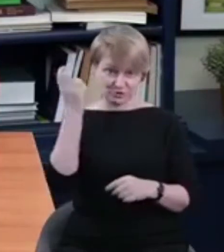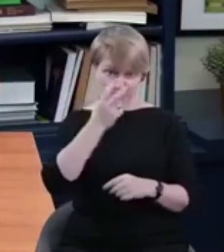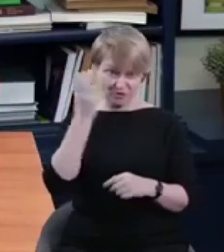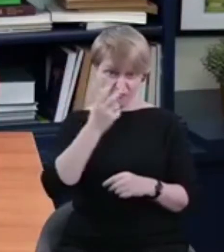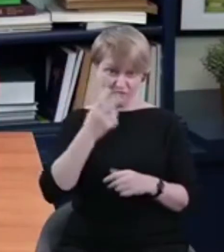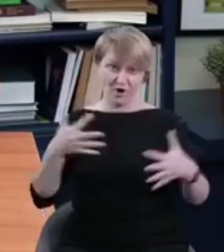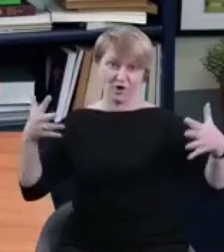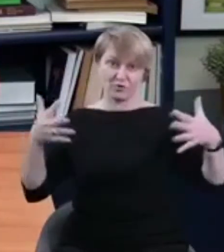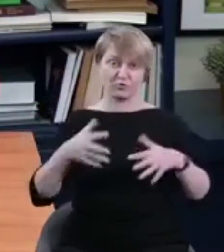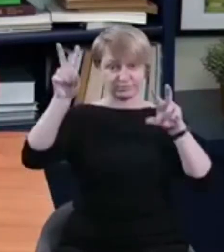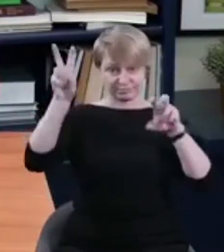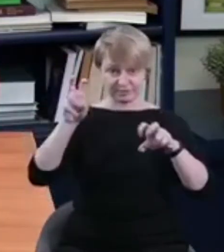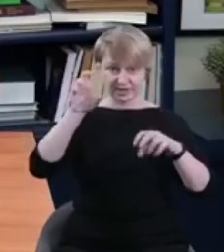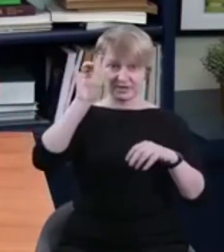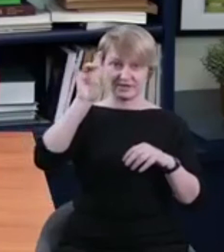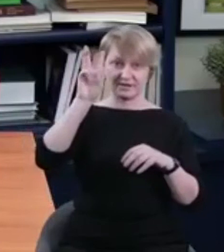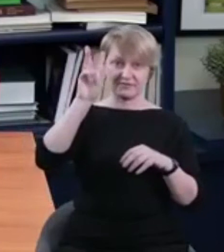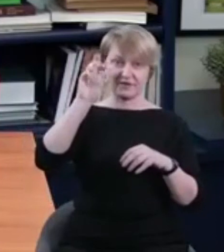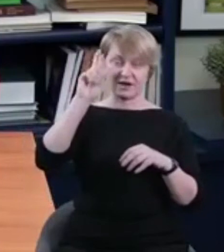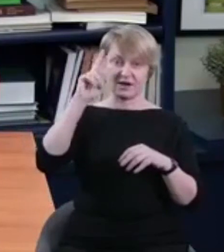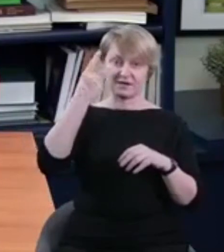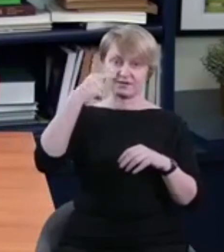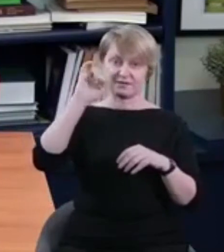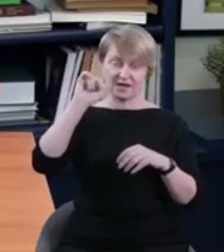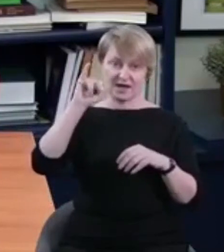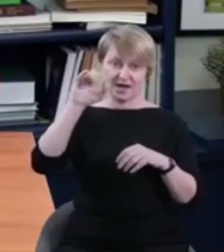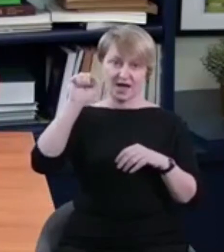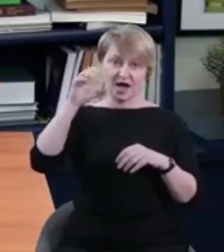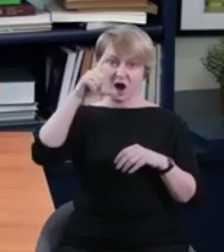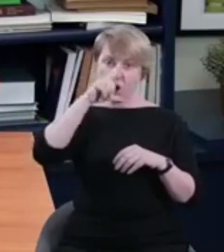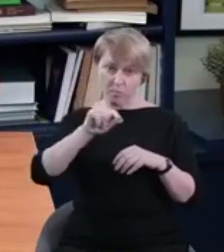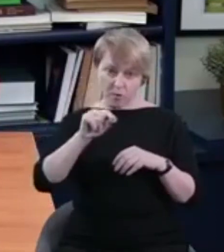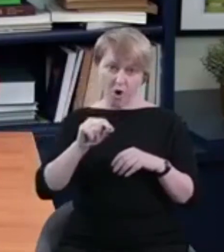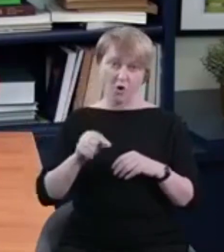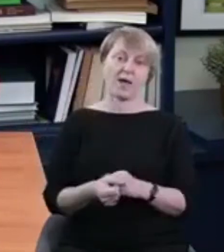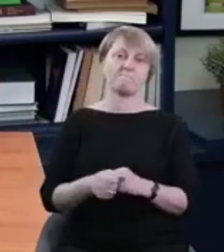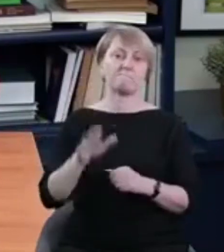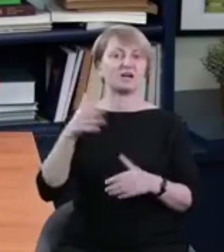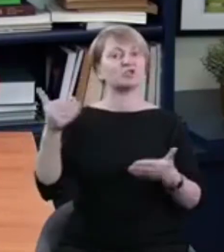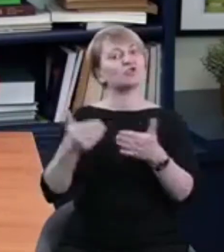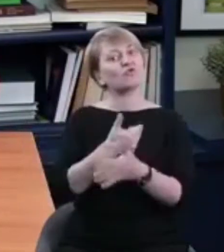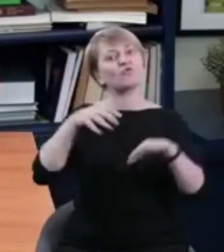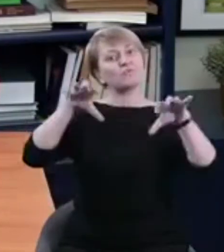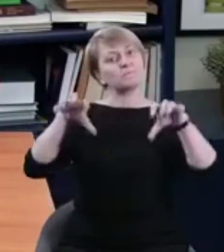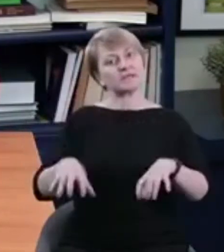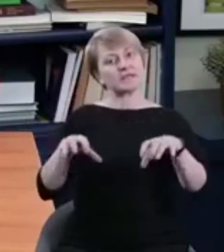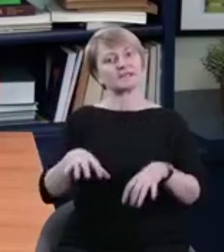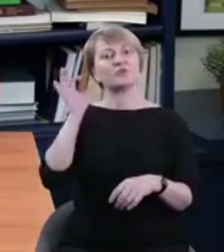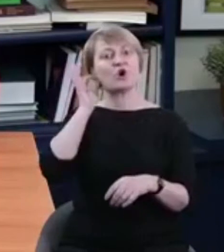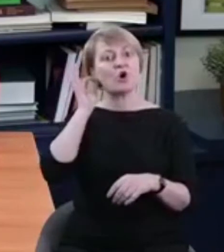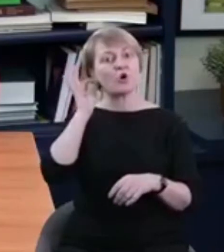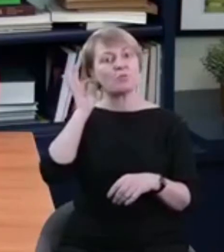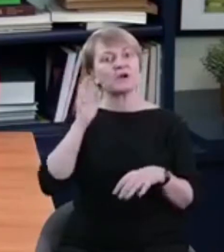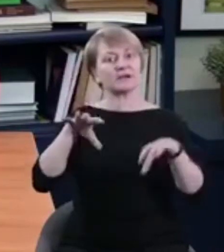opole nasza ukochana drużyna piłkarzy ręcznych ma nowego prezesa w zasadzie prezes hę tom drużyną